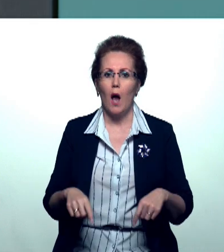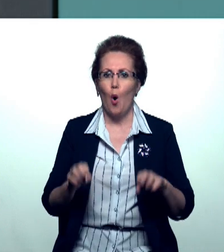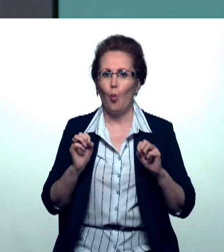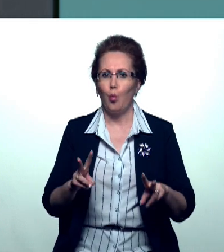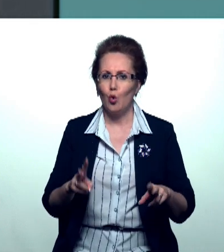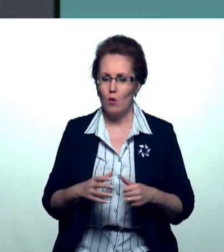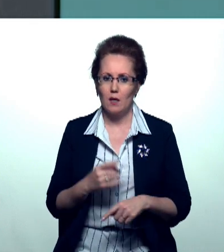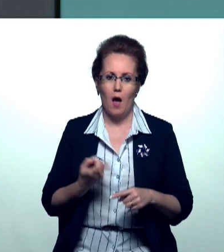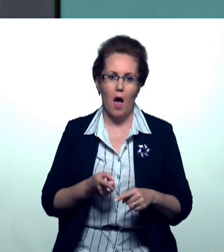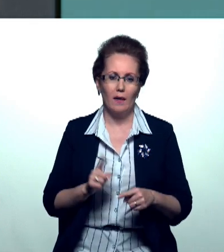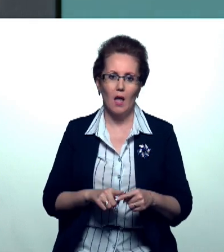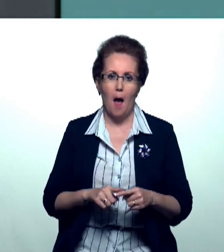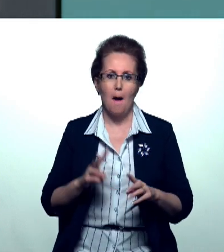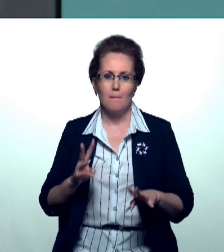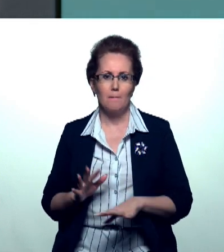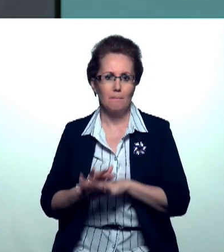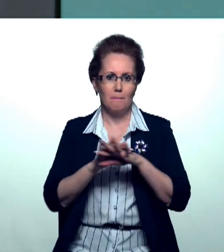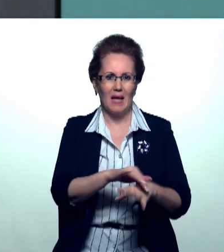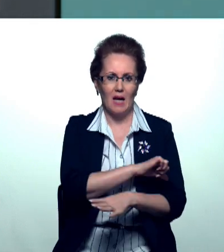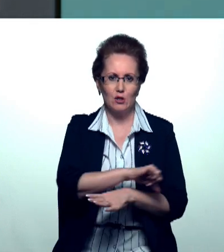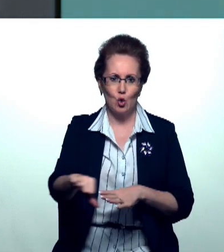достаточно актуально, это миграционные потоки.